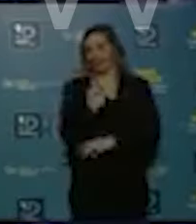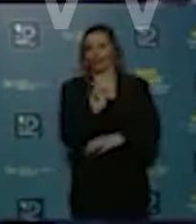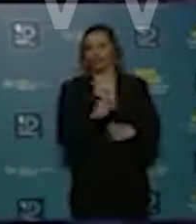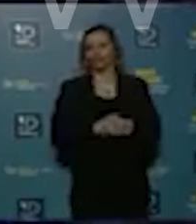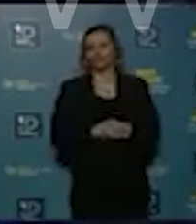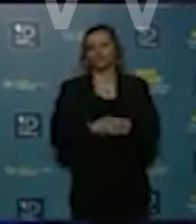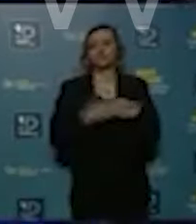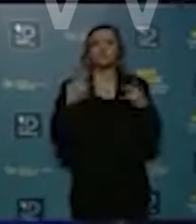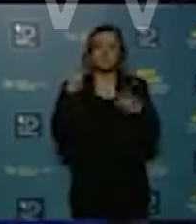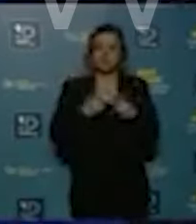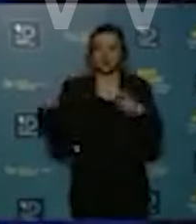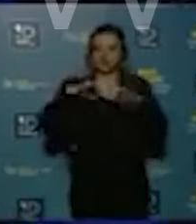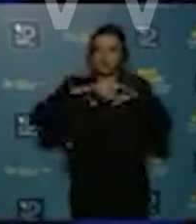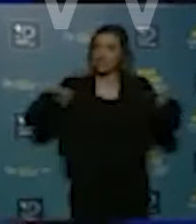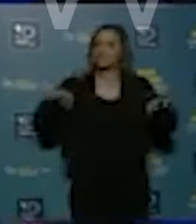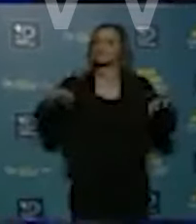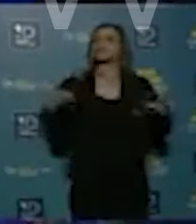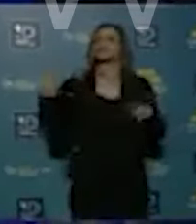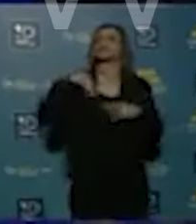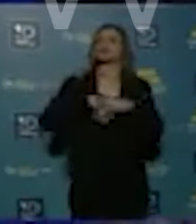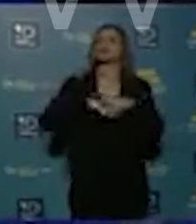ma non ci riusciranno.